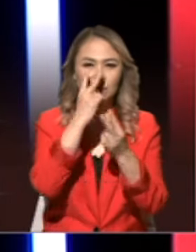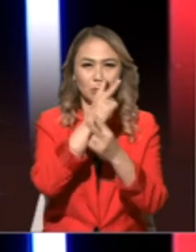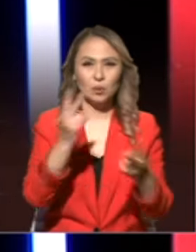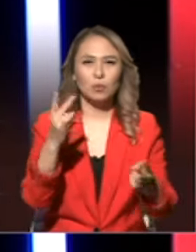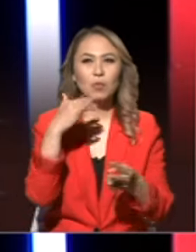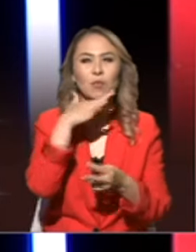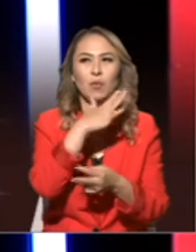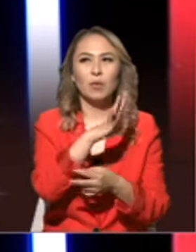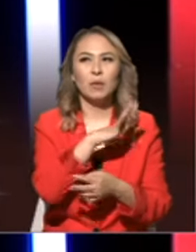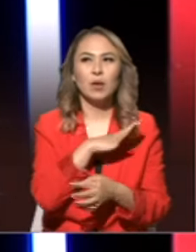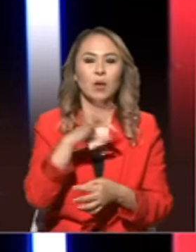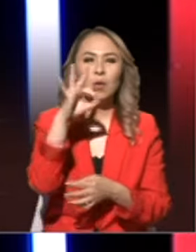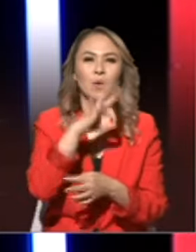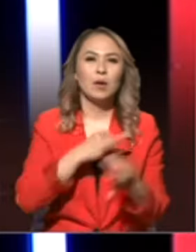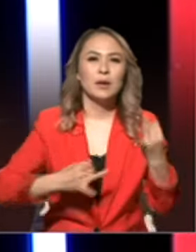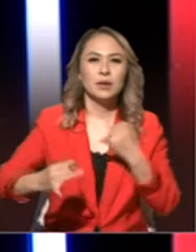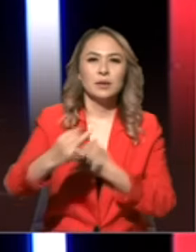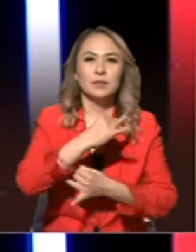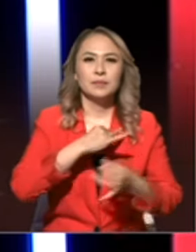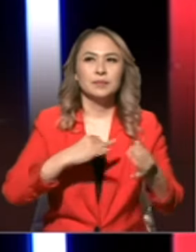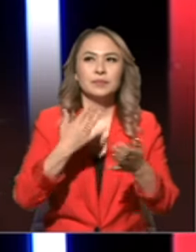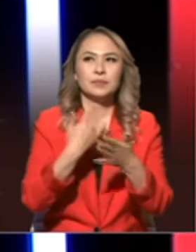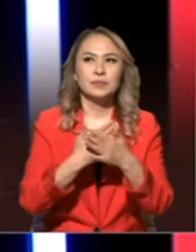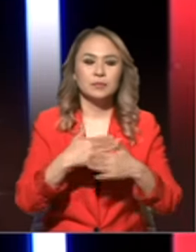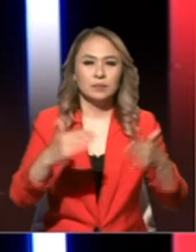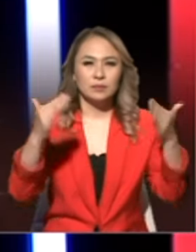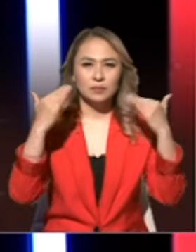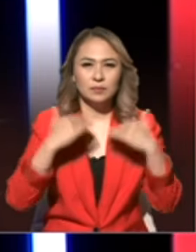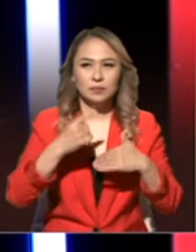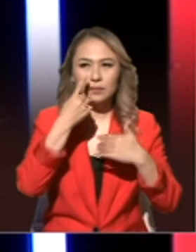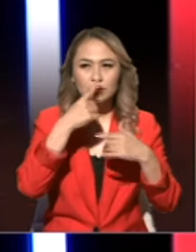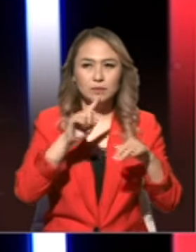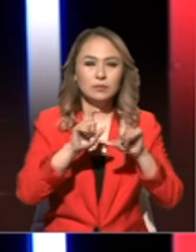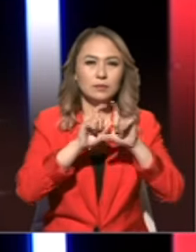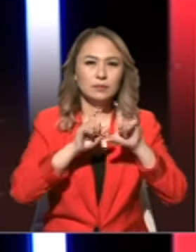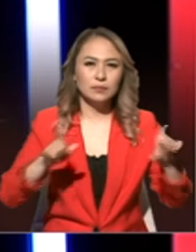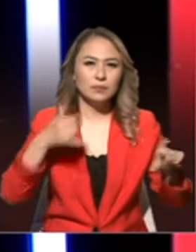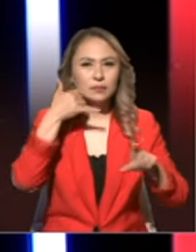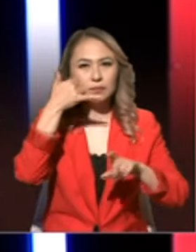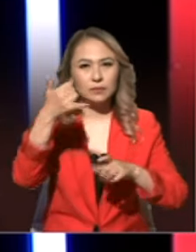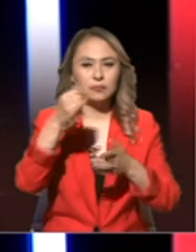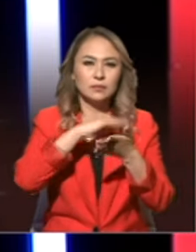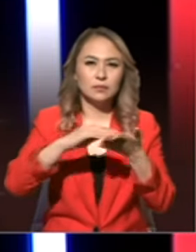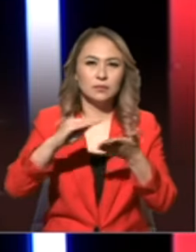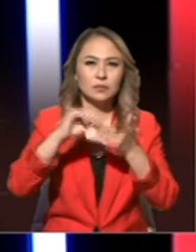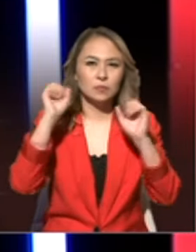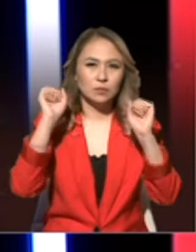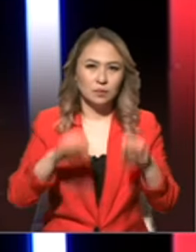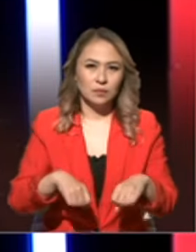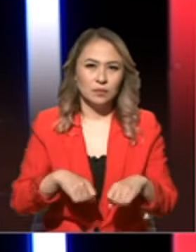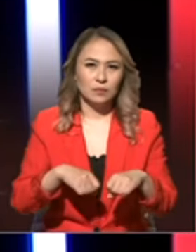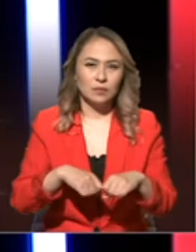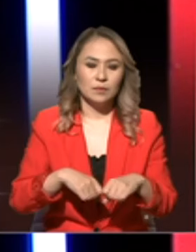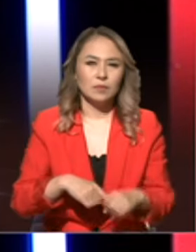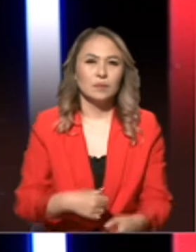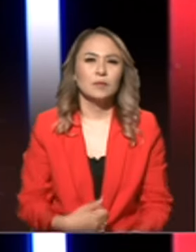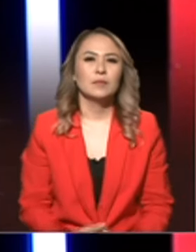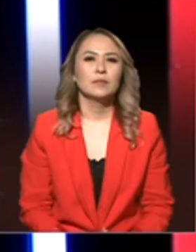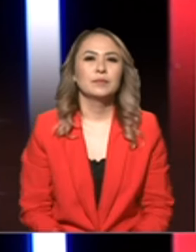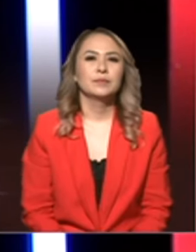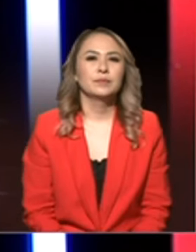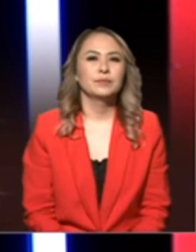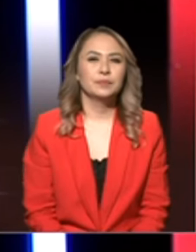Солтүстікке көш деген мәселені талқылап жатырмыз. Төменде көрсетілген телефон нөмірлеріне сұрақтарыңызды жазуға немесе қоңырау шалуларыңызға болады. Қоңырау бар ма бізде?